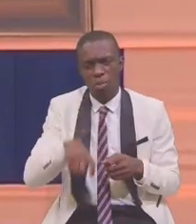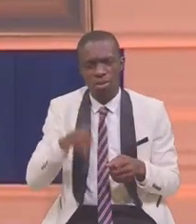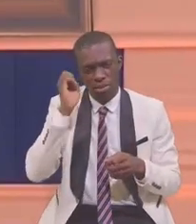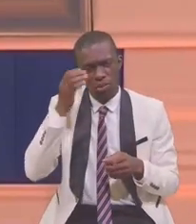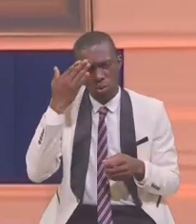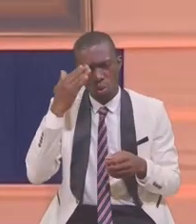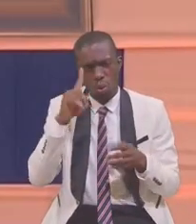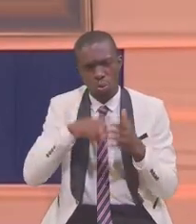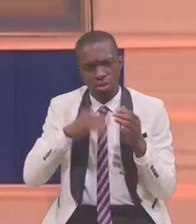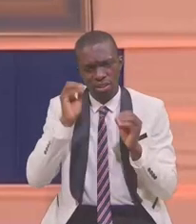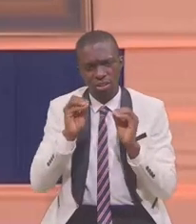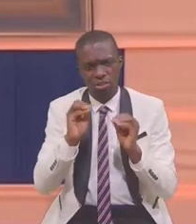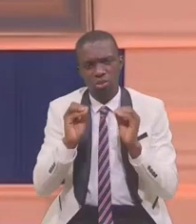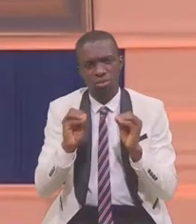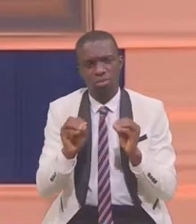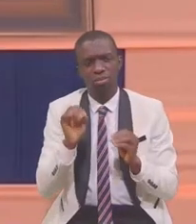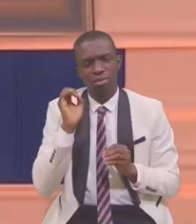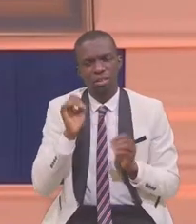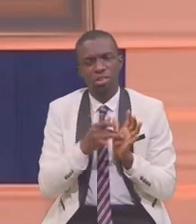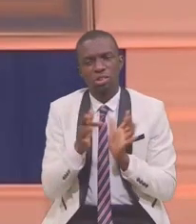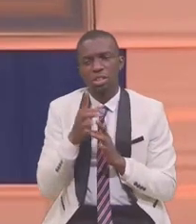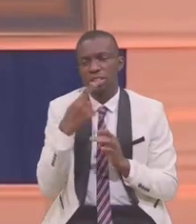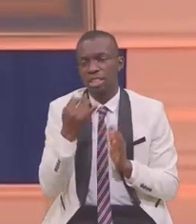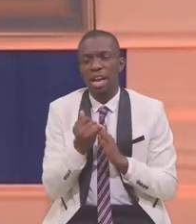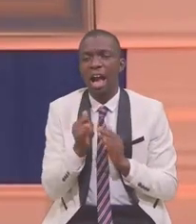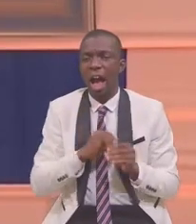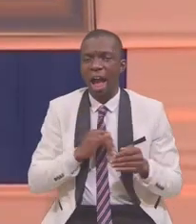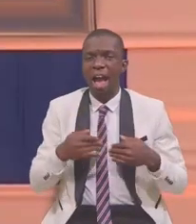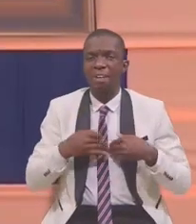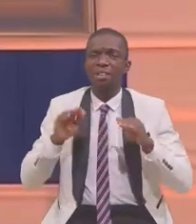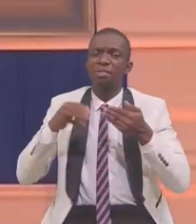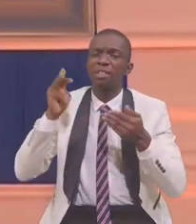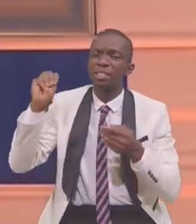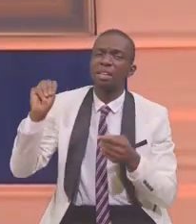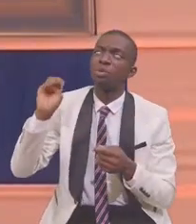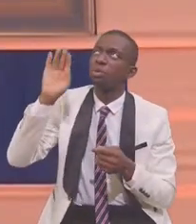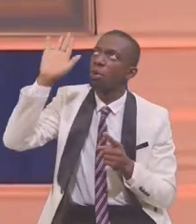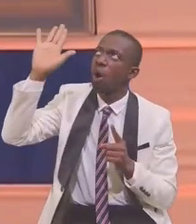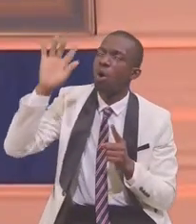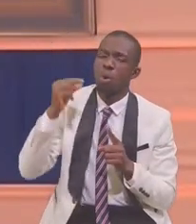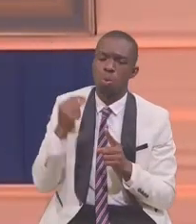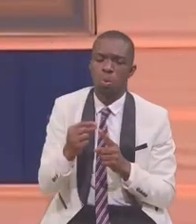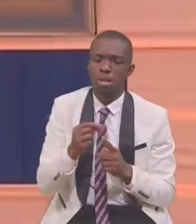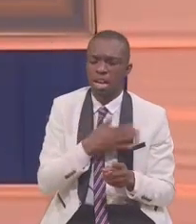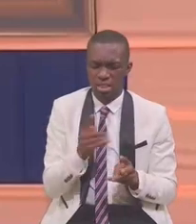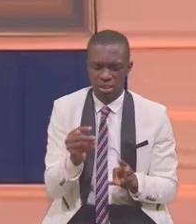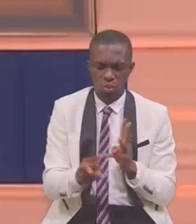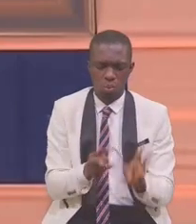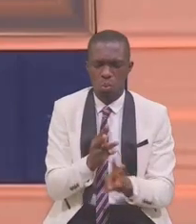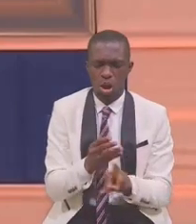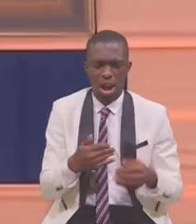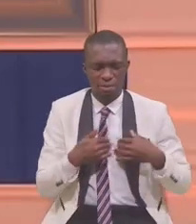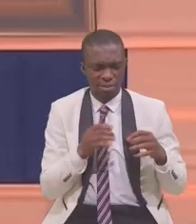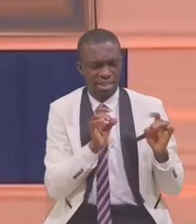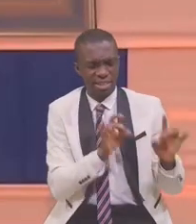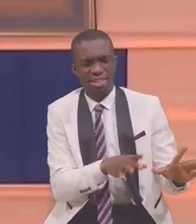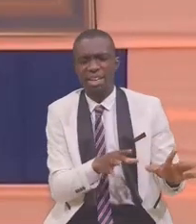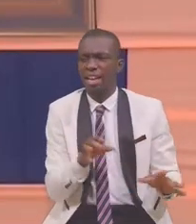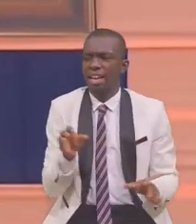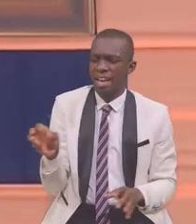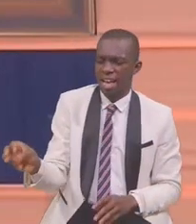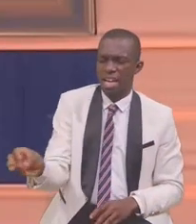disciples. Il a dit, je leur ai donné ta parole. Et le monde les a haïs, parce qu'ils ne sont pas du